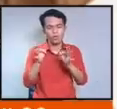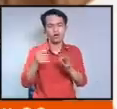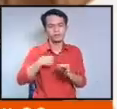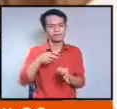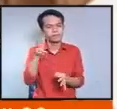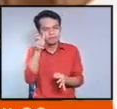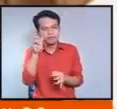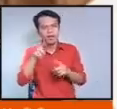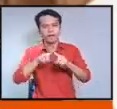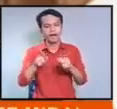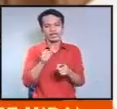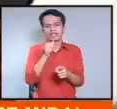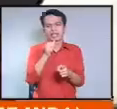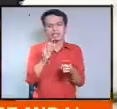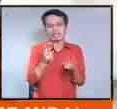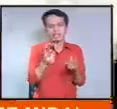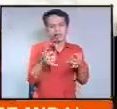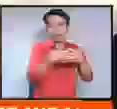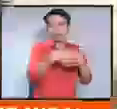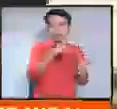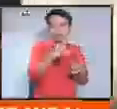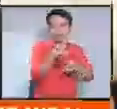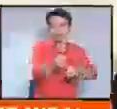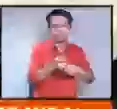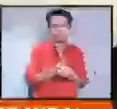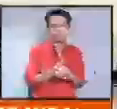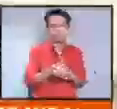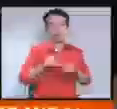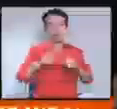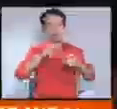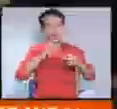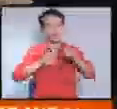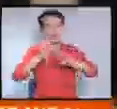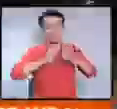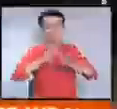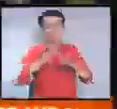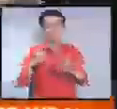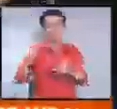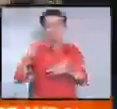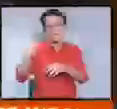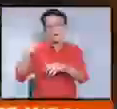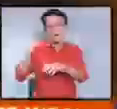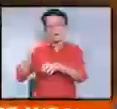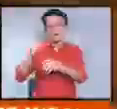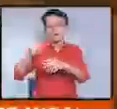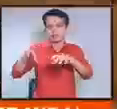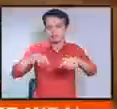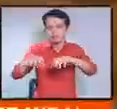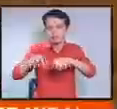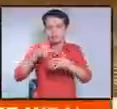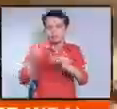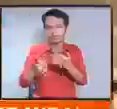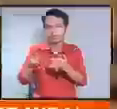kita. It has nothing to do with trust. Ang problema, wala pa rin daw nailatag na bagong hakbang si Robredo na 2 linggo na sa